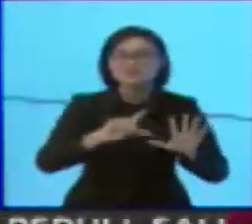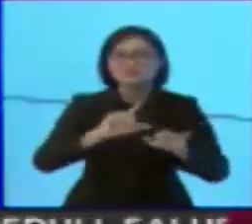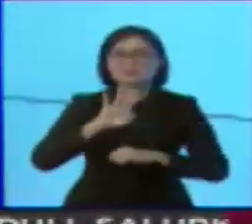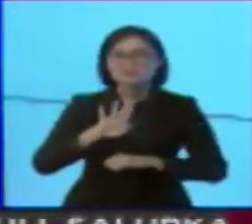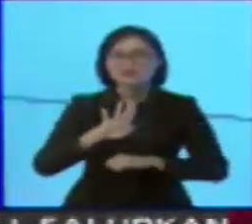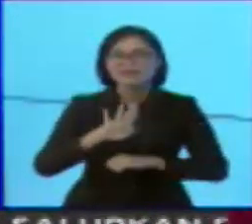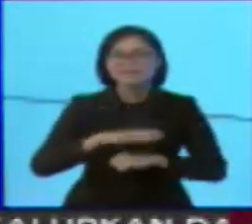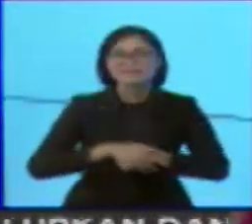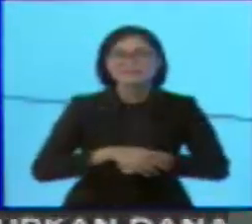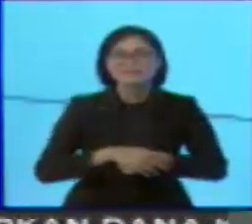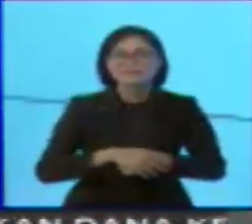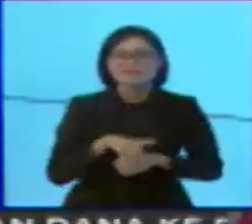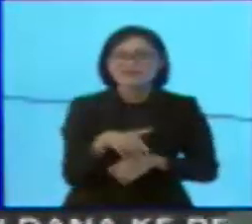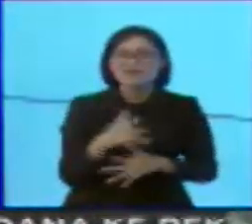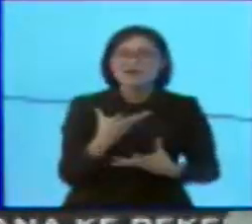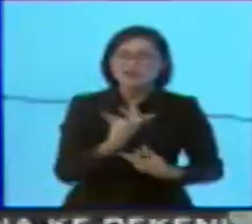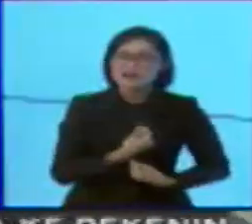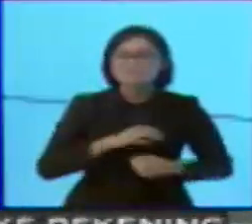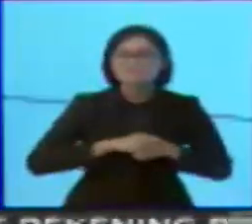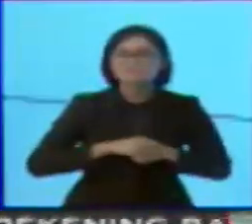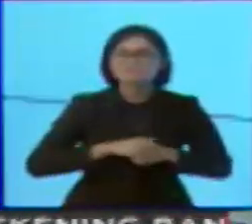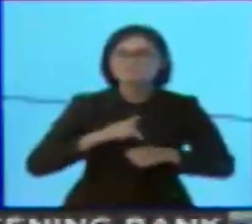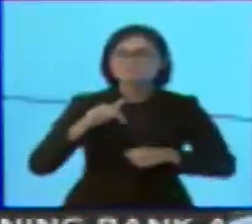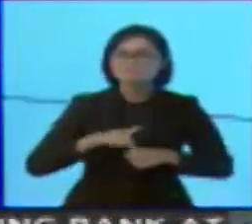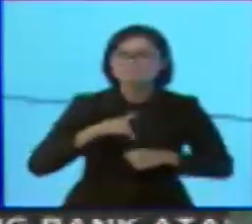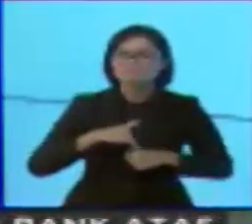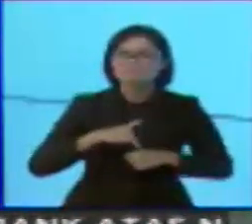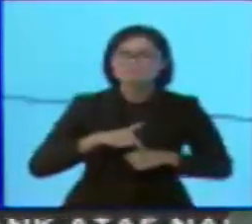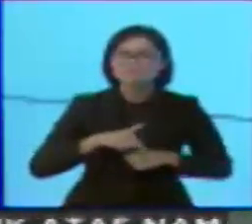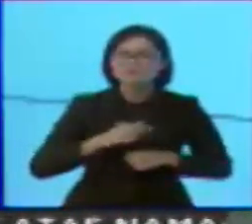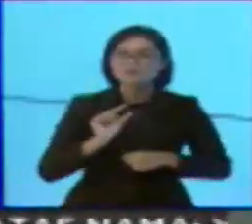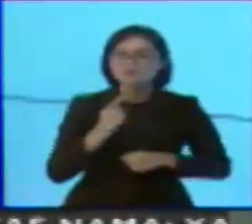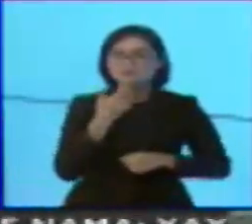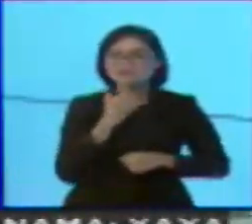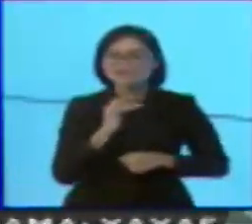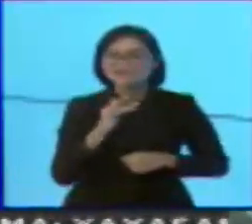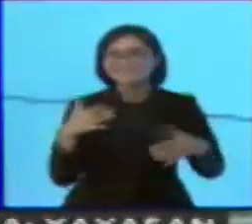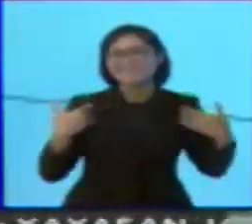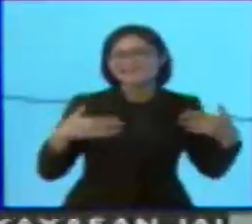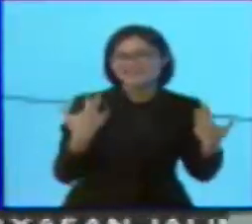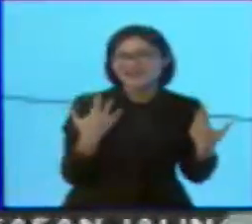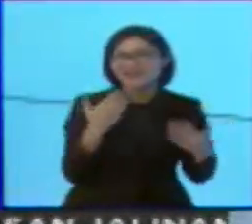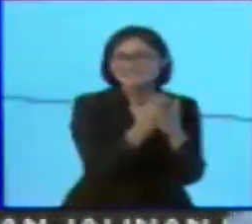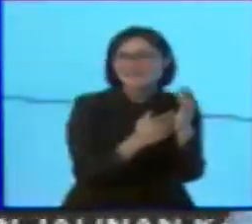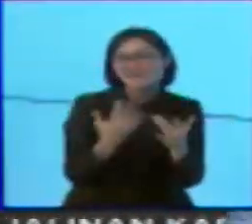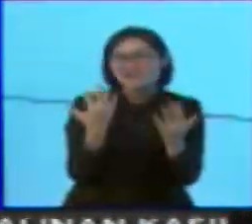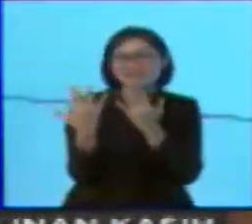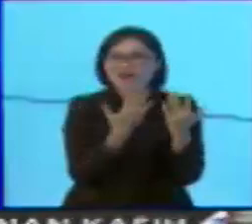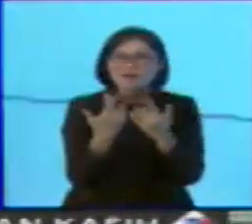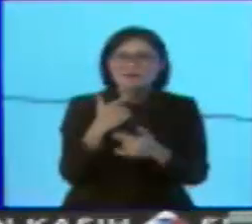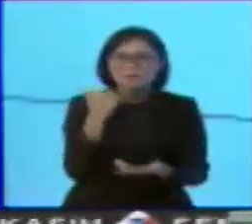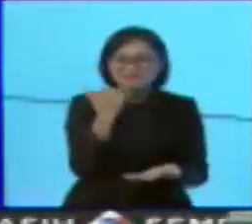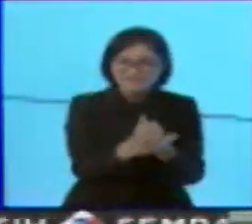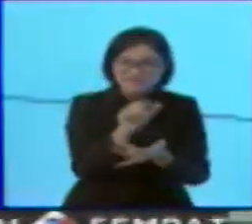RI yang tentu diharapkan di samping juga untuk memeriahkan ulang tahun itu, yang lebih penting adalah bagaimana